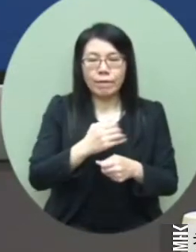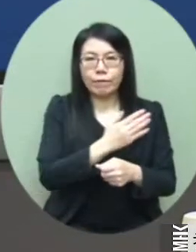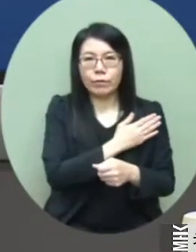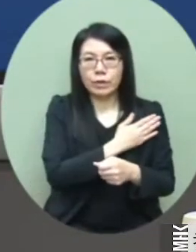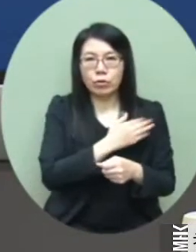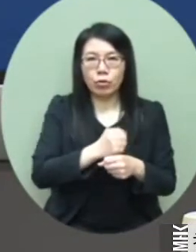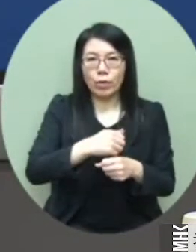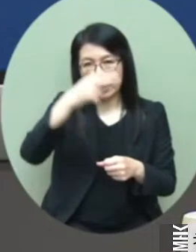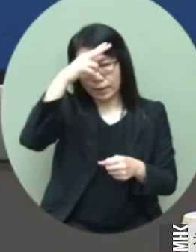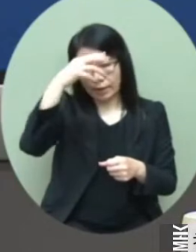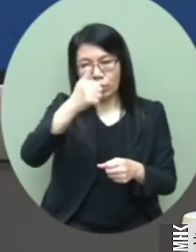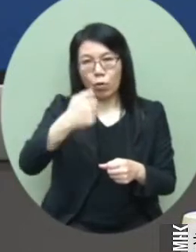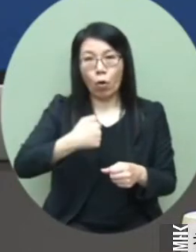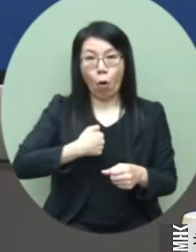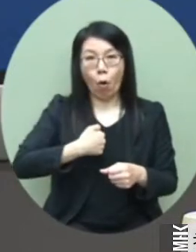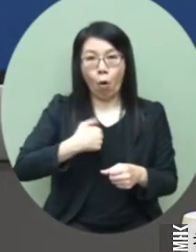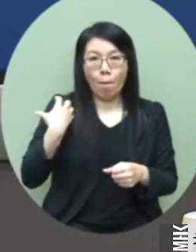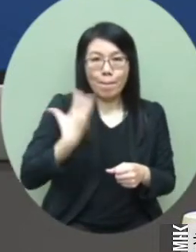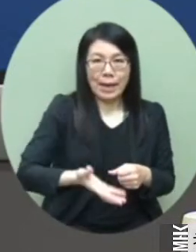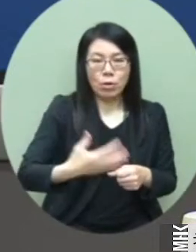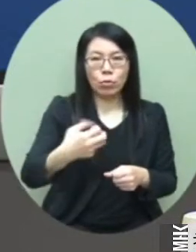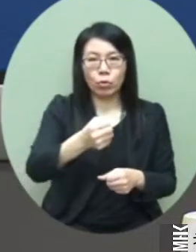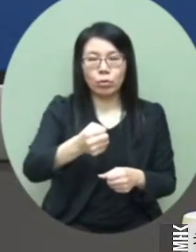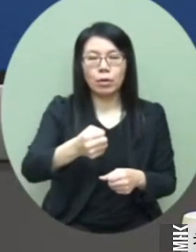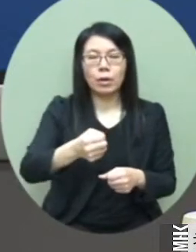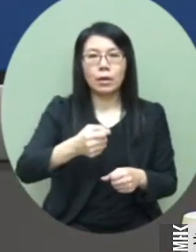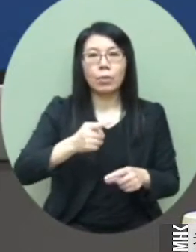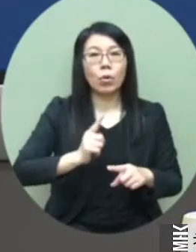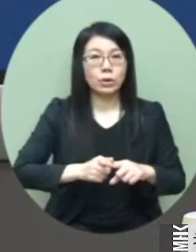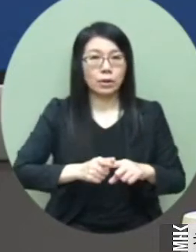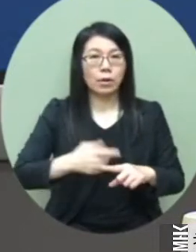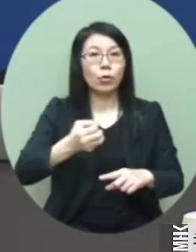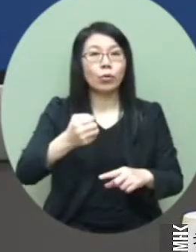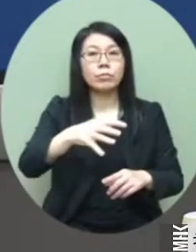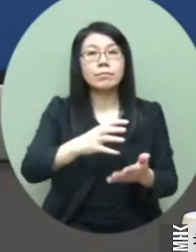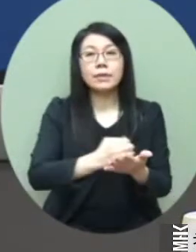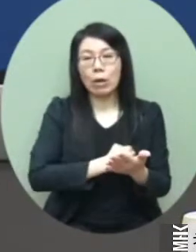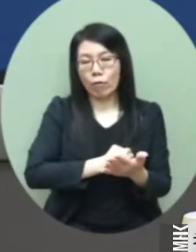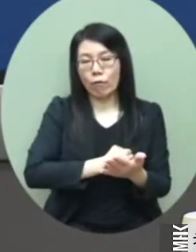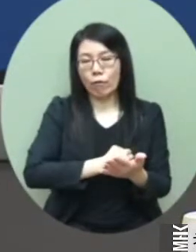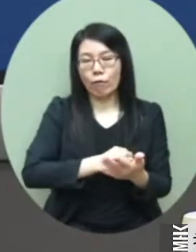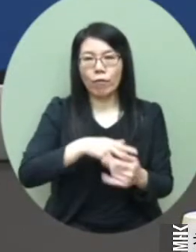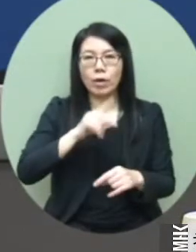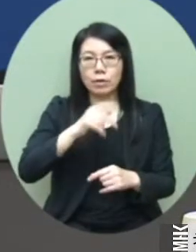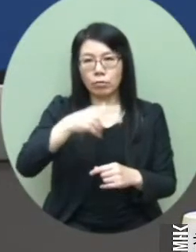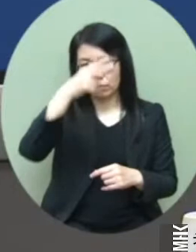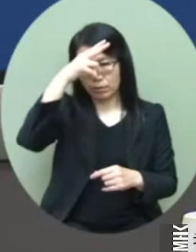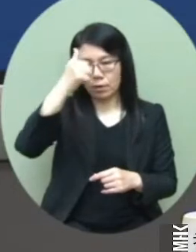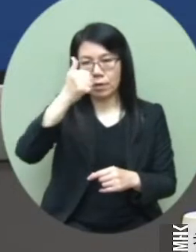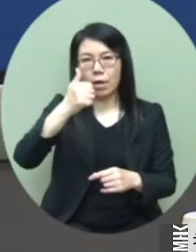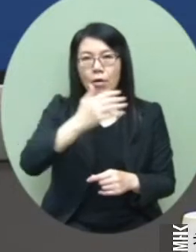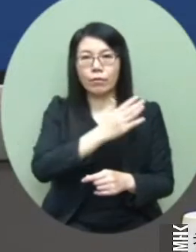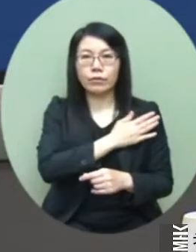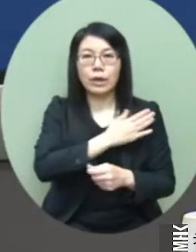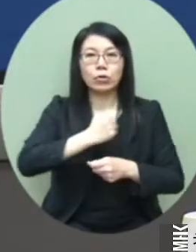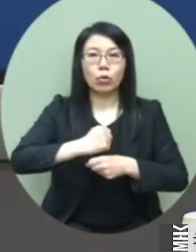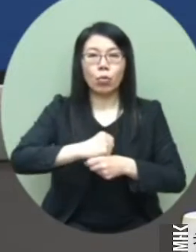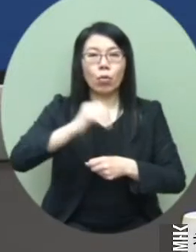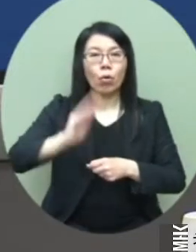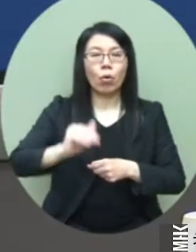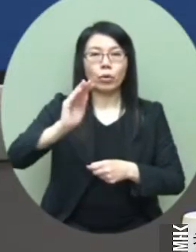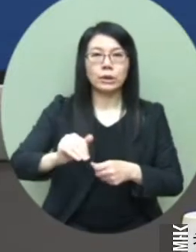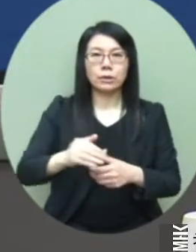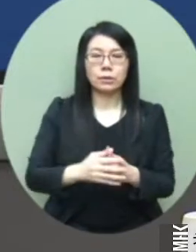嚟自行政長官，即係我授權嘅咧，咁當然我可以收翻呢個權，就由行政長官咧嚟到去做呢個工作